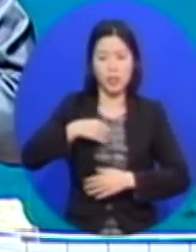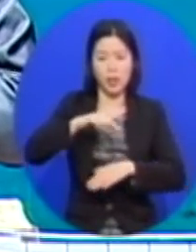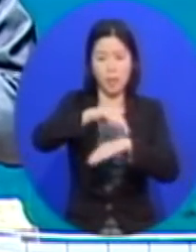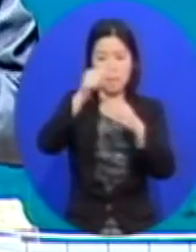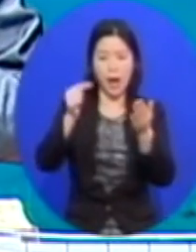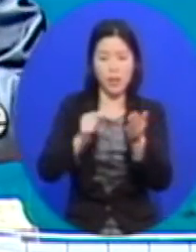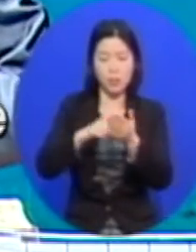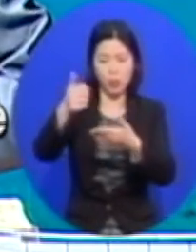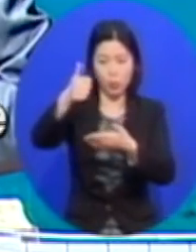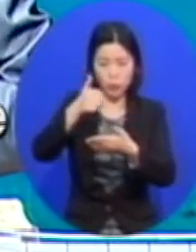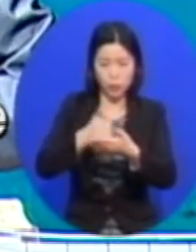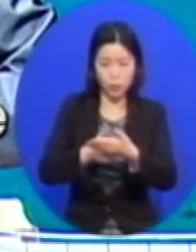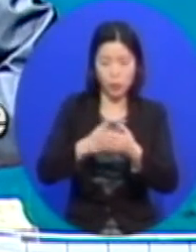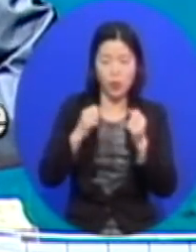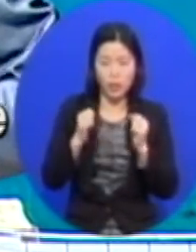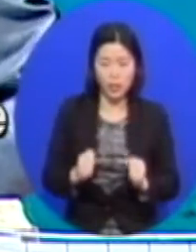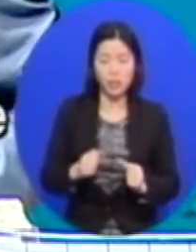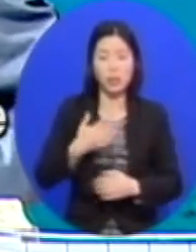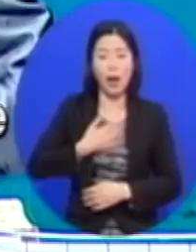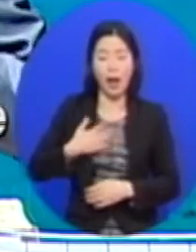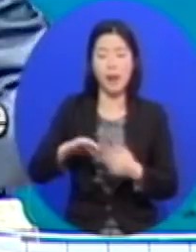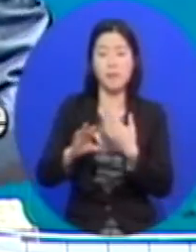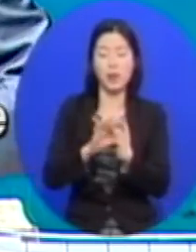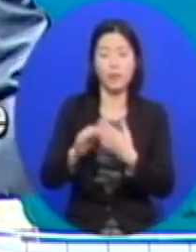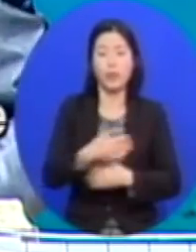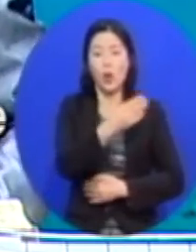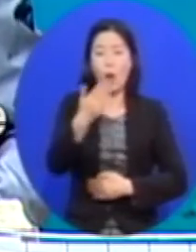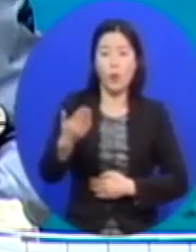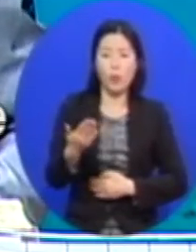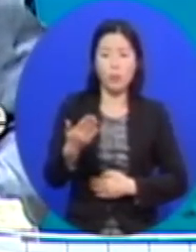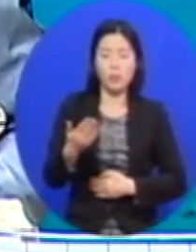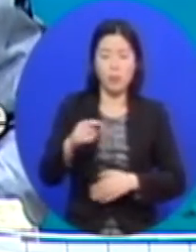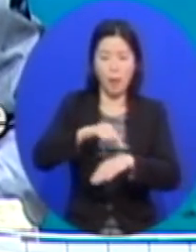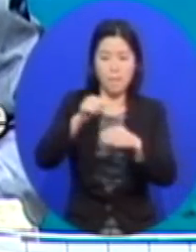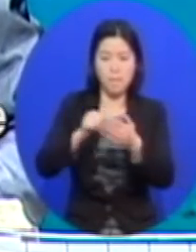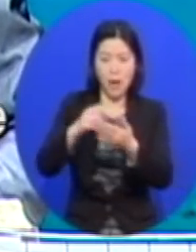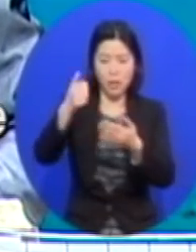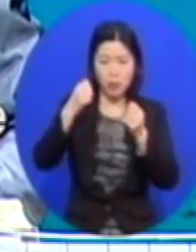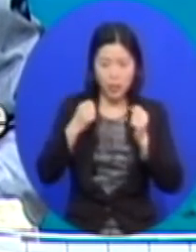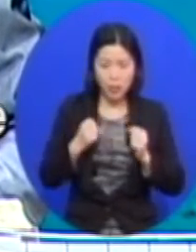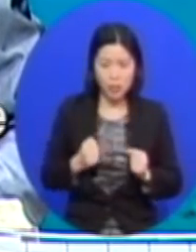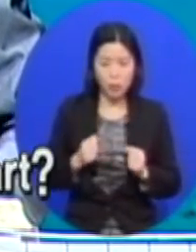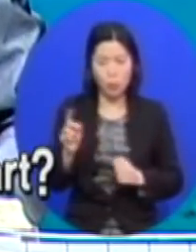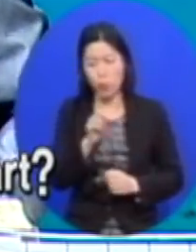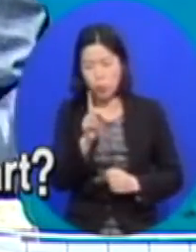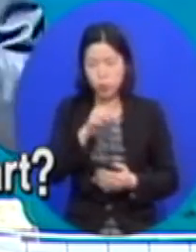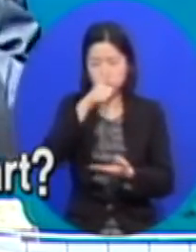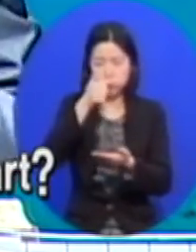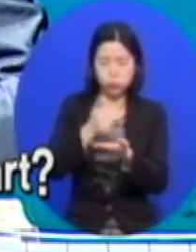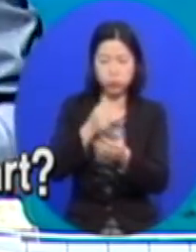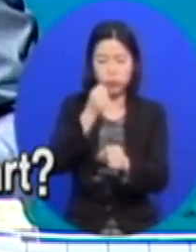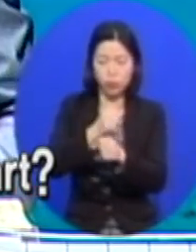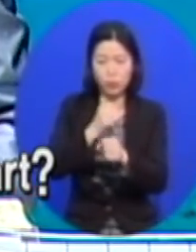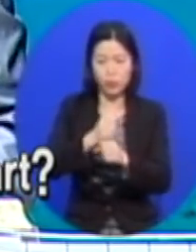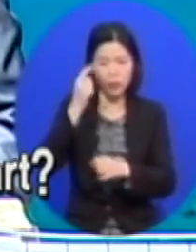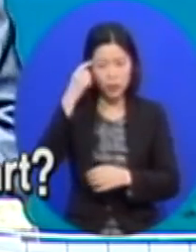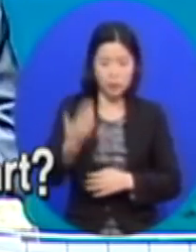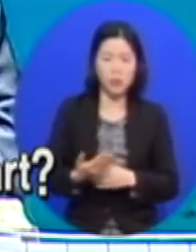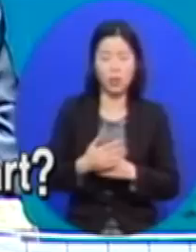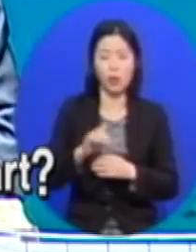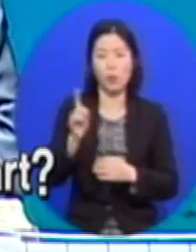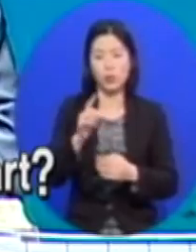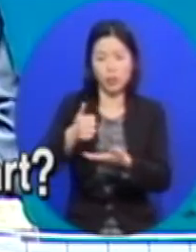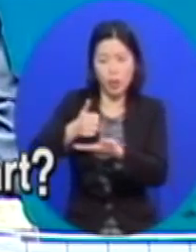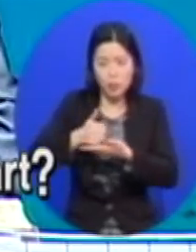알면 그러면 여러분 예수님 마음에 모시고 어떻게 죄 짓고 살아요 여러분 예수님 마음에 모시고